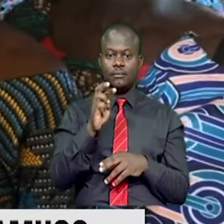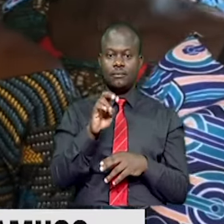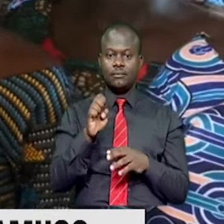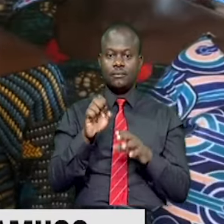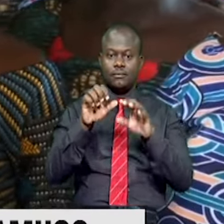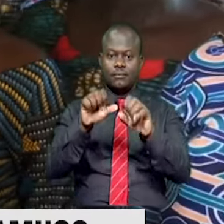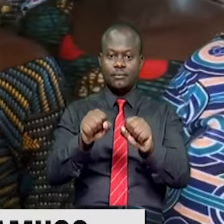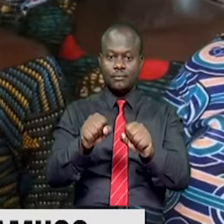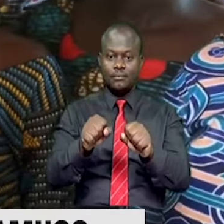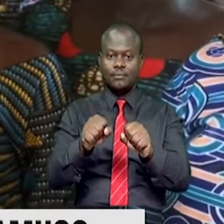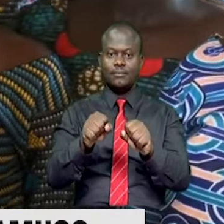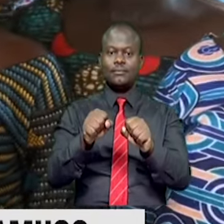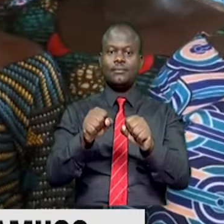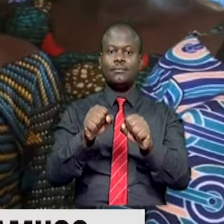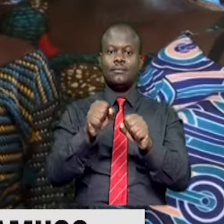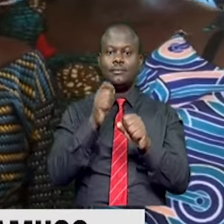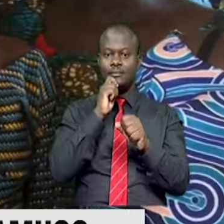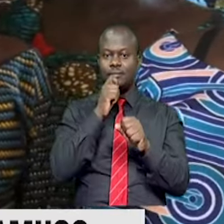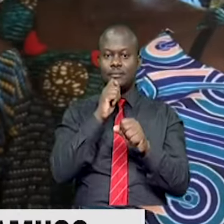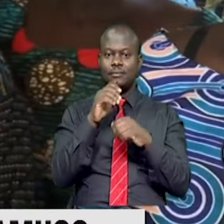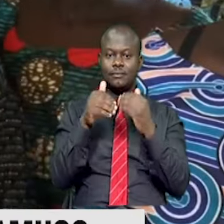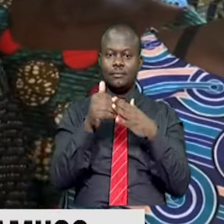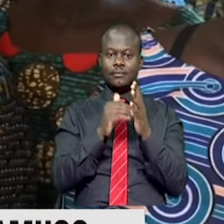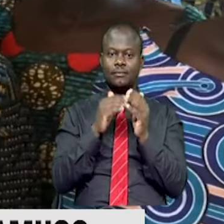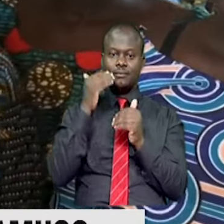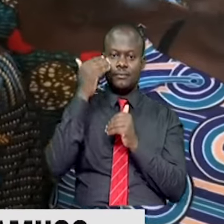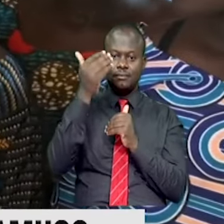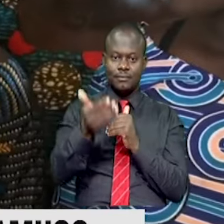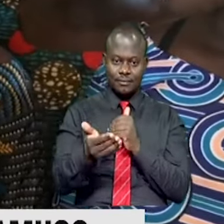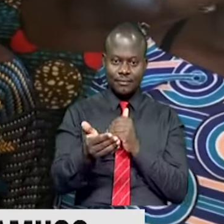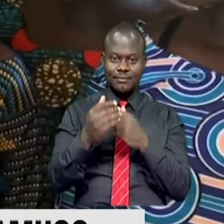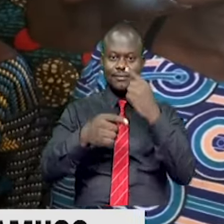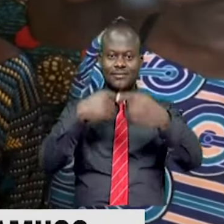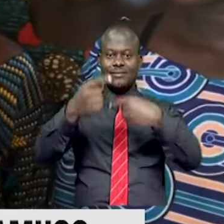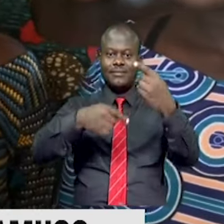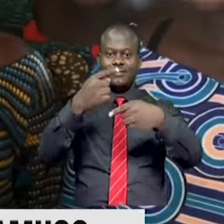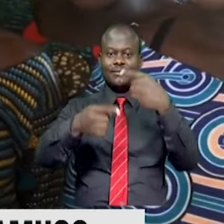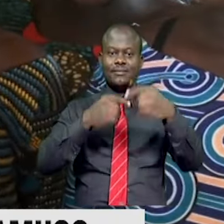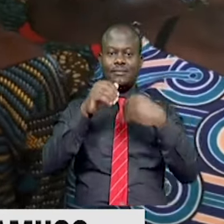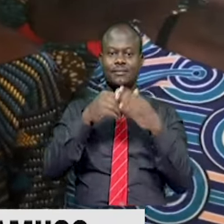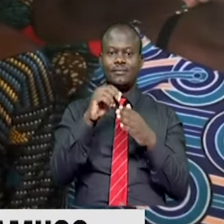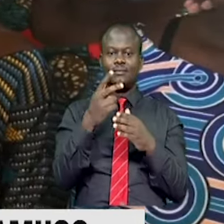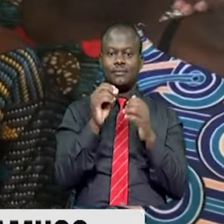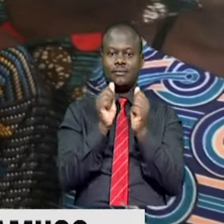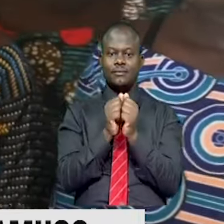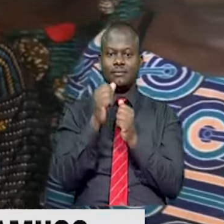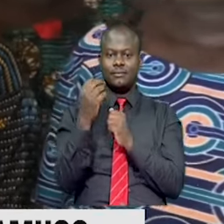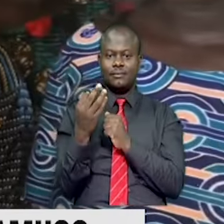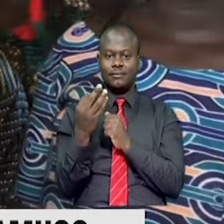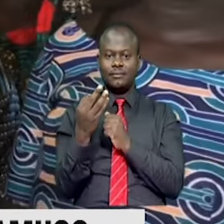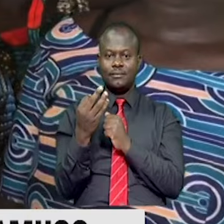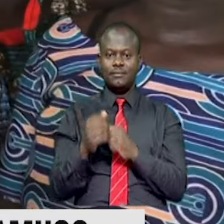na Nirajaba Mushayitavyo. Nyuma yabwo nza kubikomeza mu 2013.